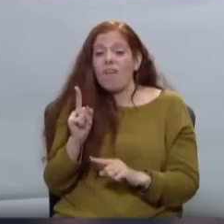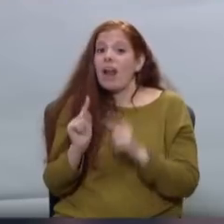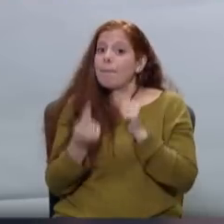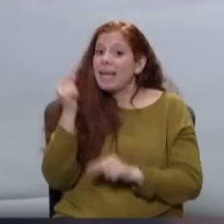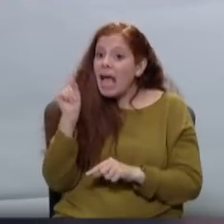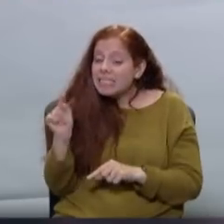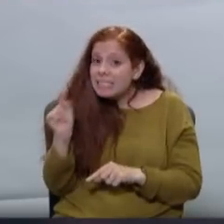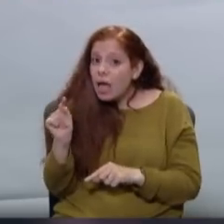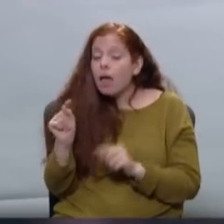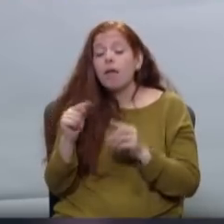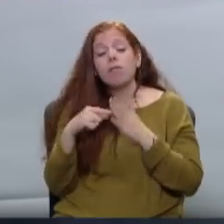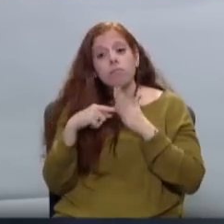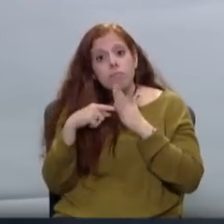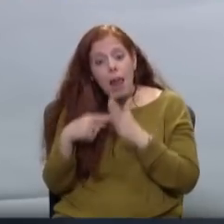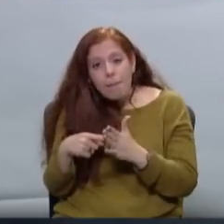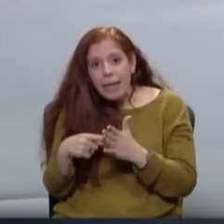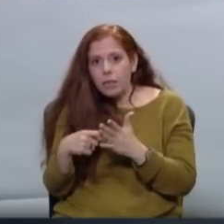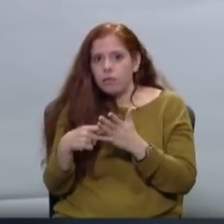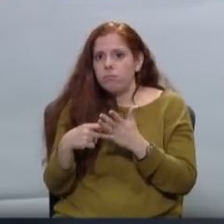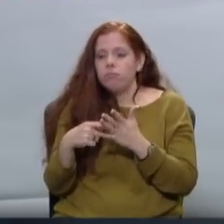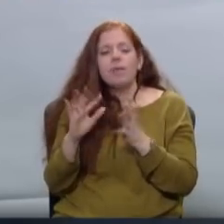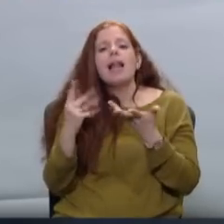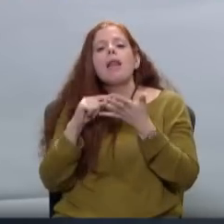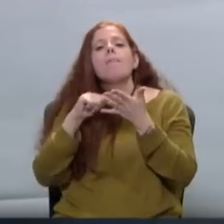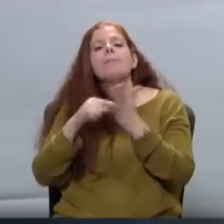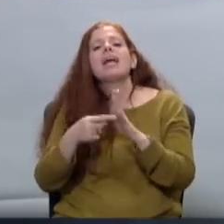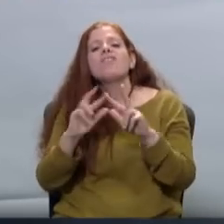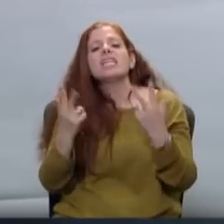הזה מלמד למה מתכוון הציבור.